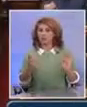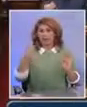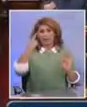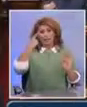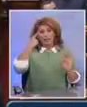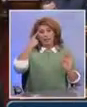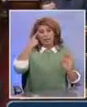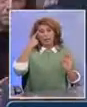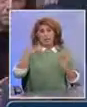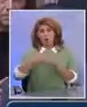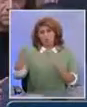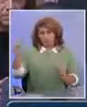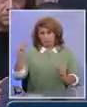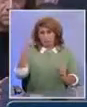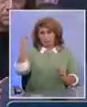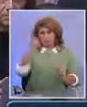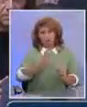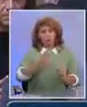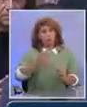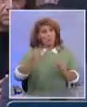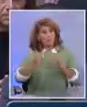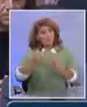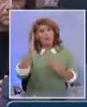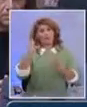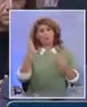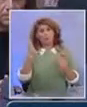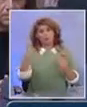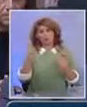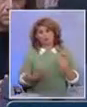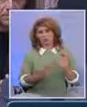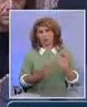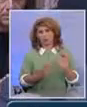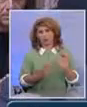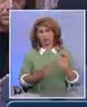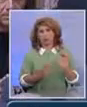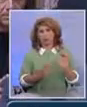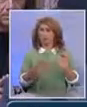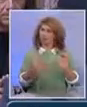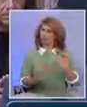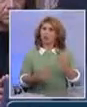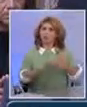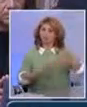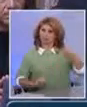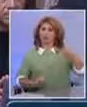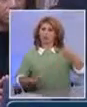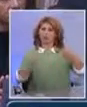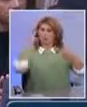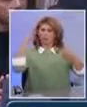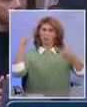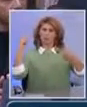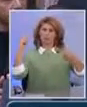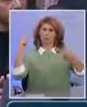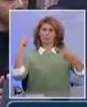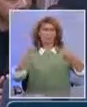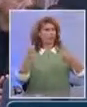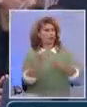Ιαπωνία ένα ποσοστό μεγαλύτερο του 80% είναι κάτοχοι πτυχίων ανωτά της εκπαιδεύσεως. Αλλά